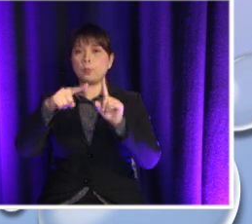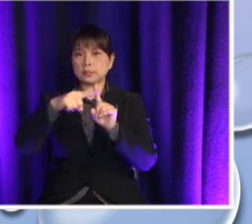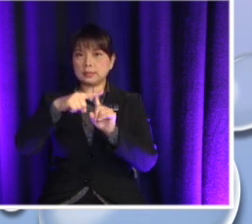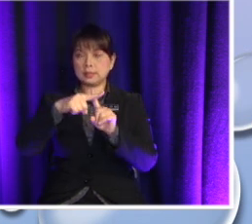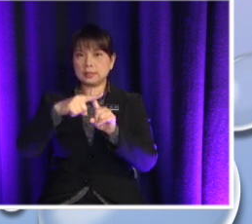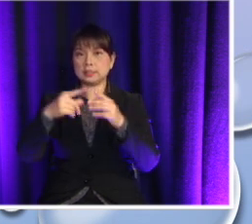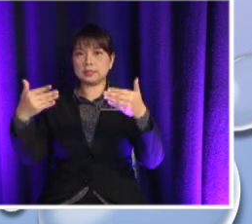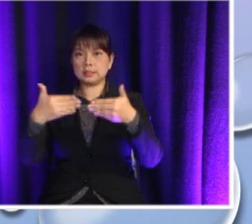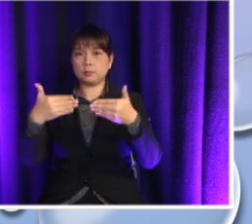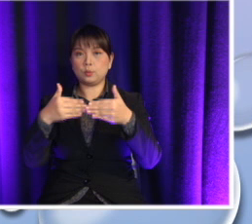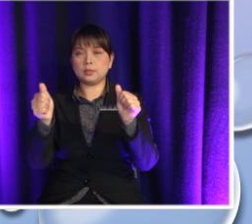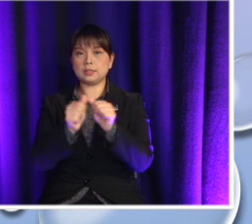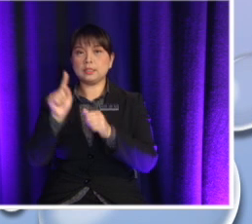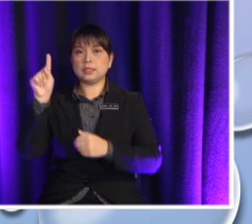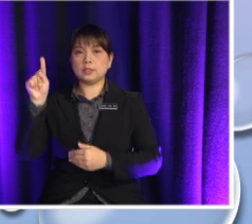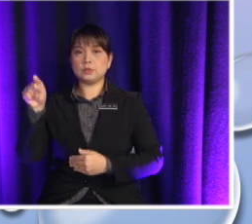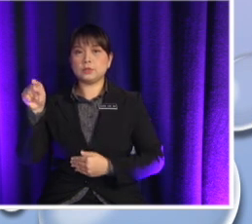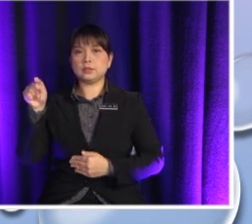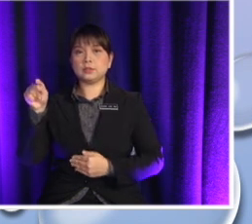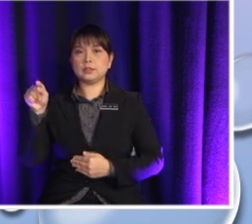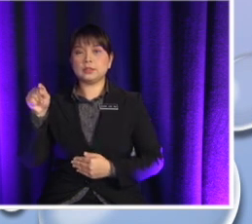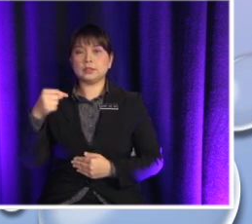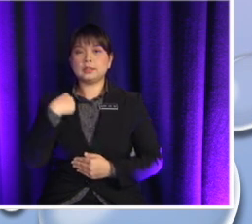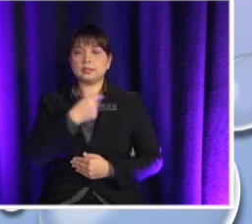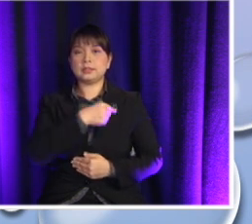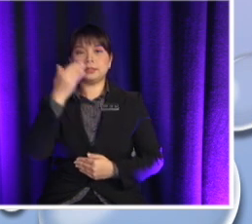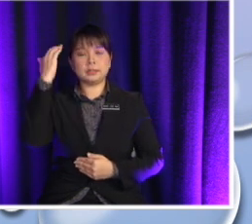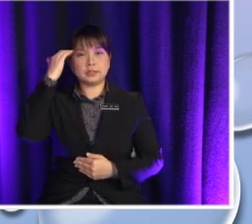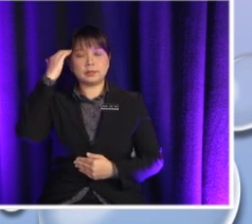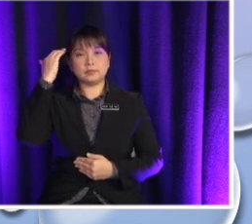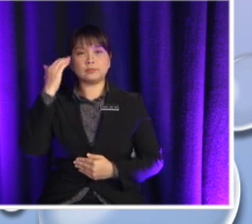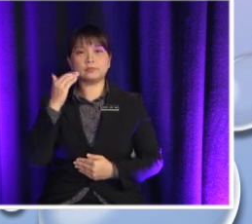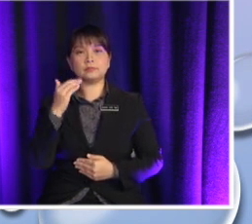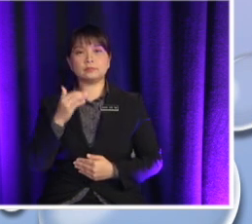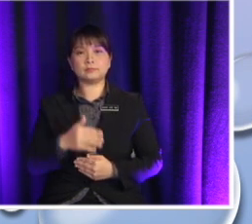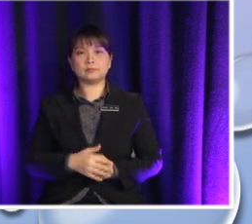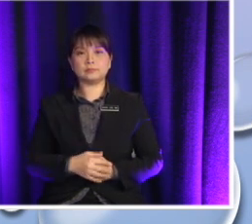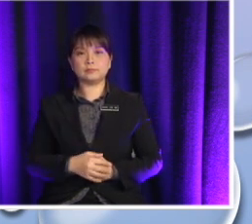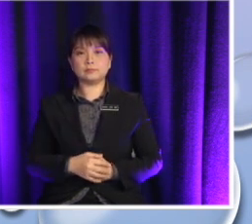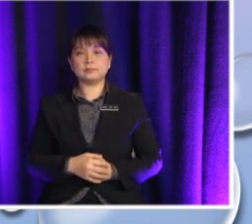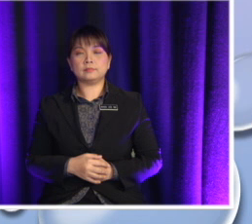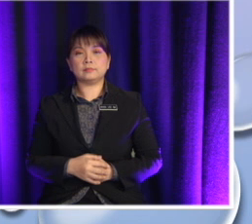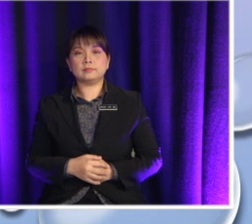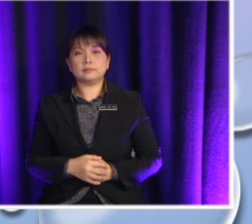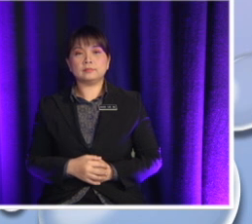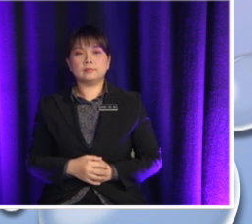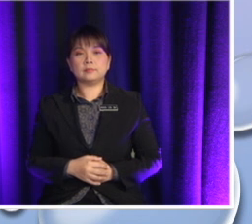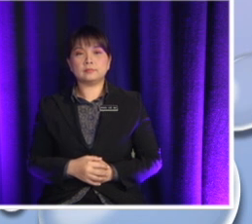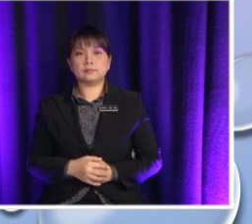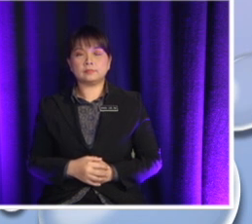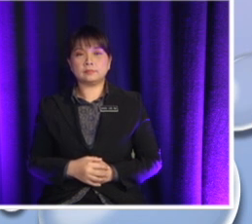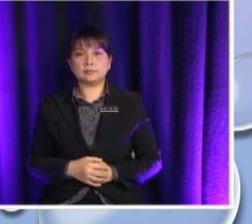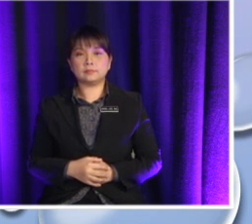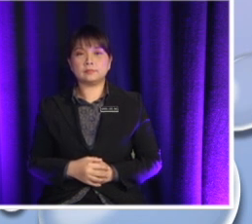mendata tadi adalah kita tahu, okey, yang mendata tadi adalah ada sambungan ke? Ada sambungan. Ya, ada